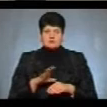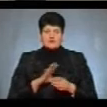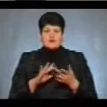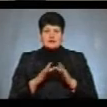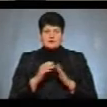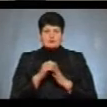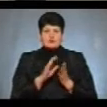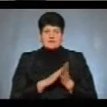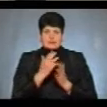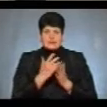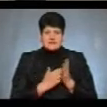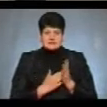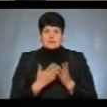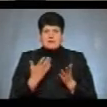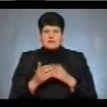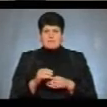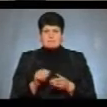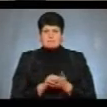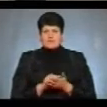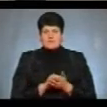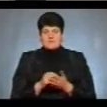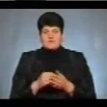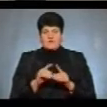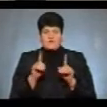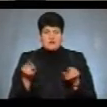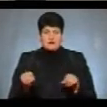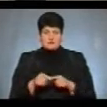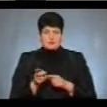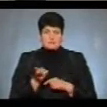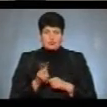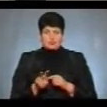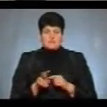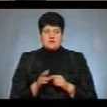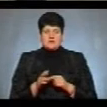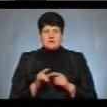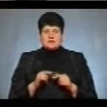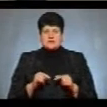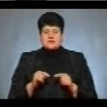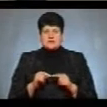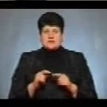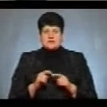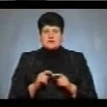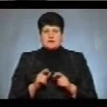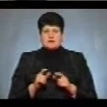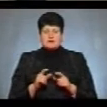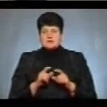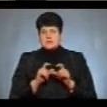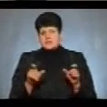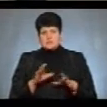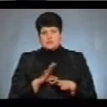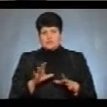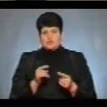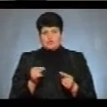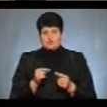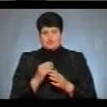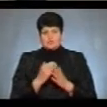реєстрі, державному реєстрі виборців, але в паперовому варіанті, коли ми приходимо на конкретну виборчу дільницю, його не було в уточненому списку виборців.